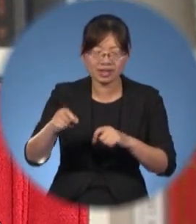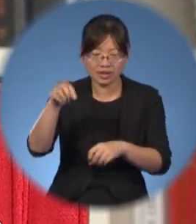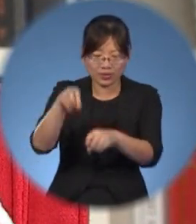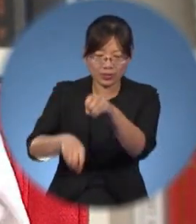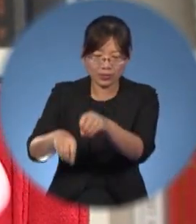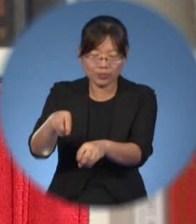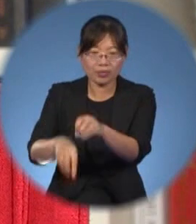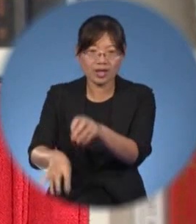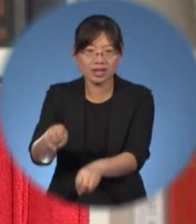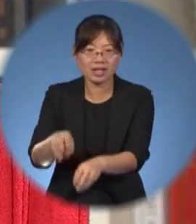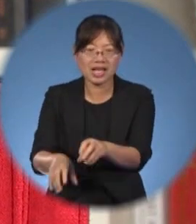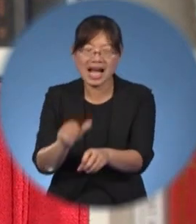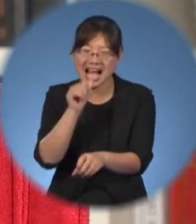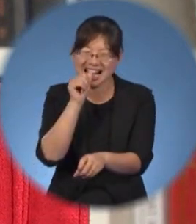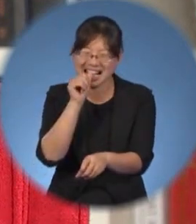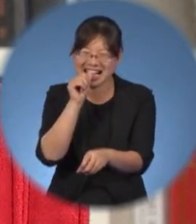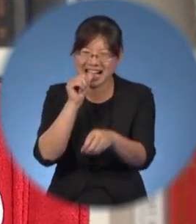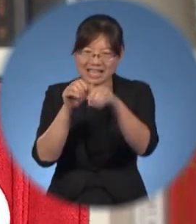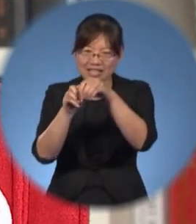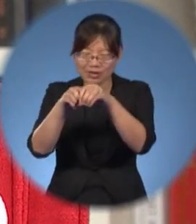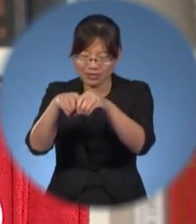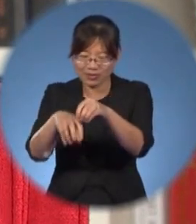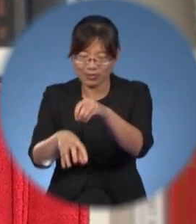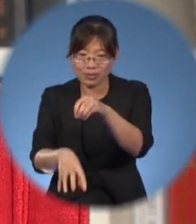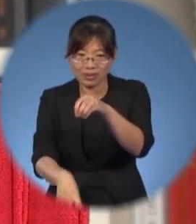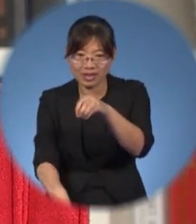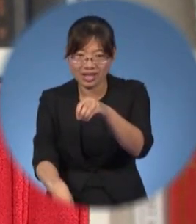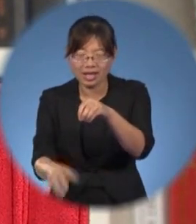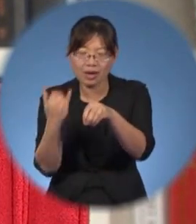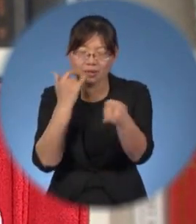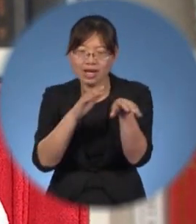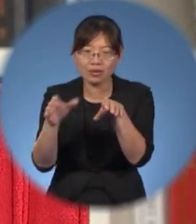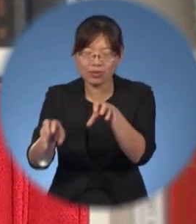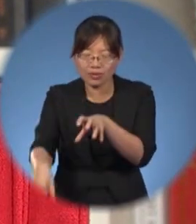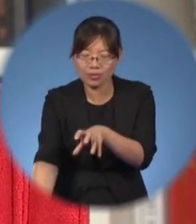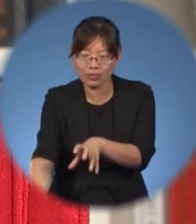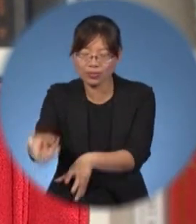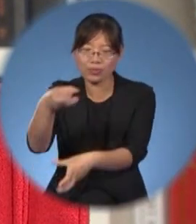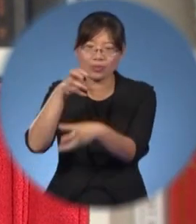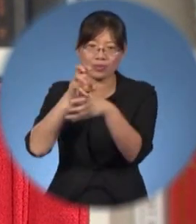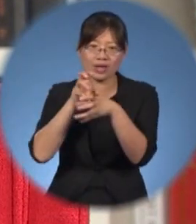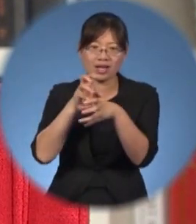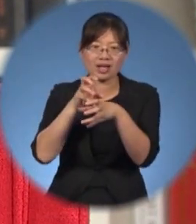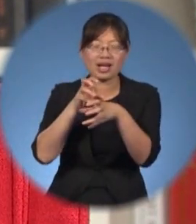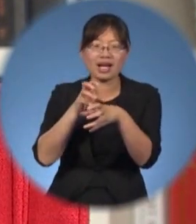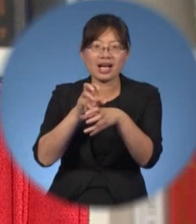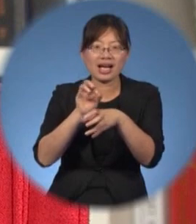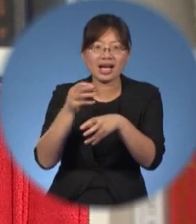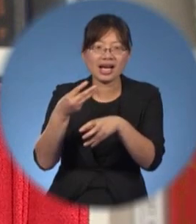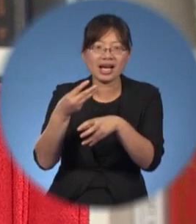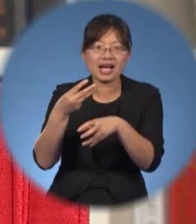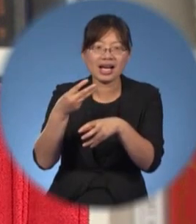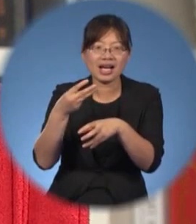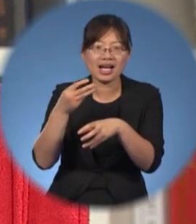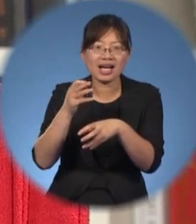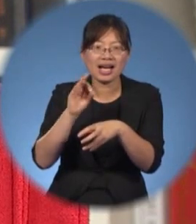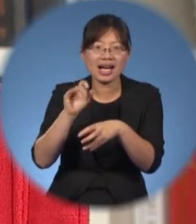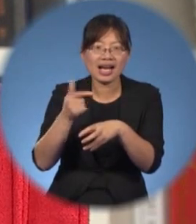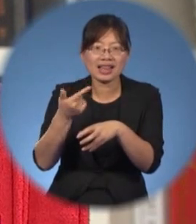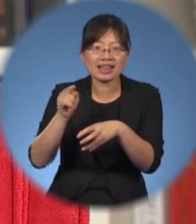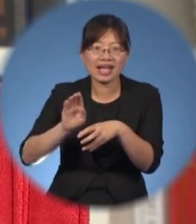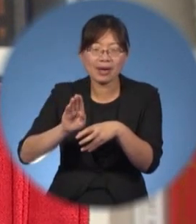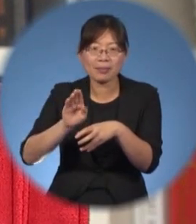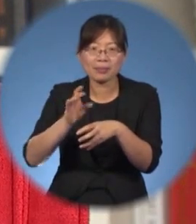내려보내서 깡통을 날아가지고 바닷물을 끌어올려서 예, 예. 거기다 그때 그 알랑미 후불문 날아가는 거